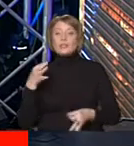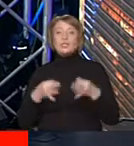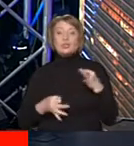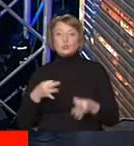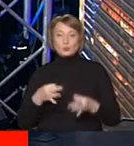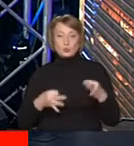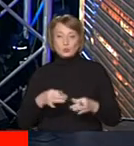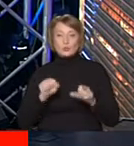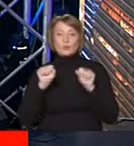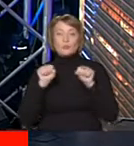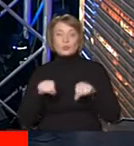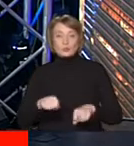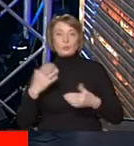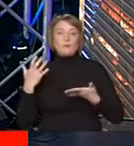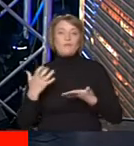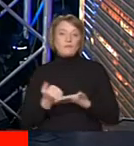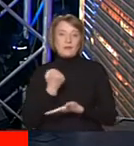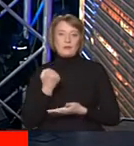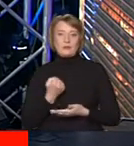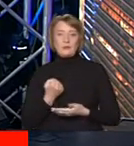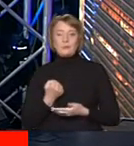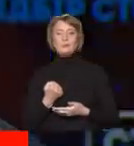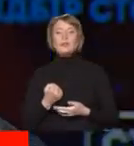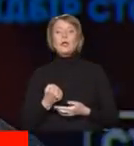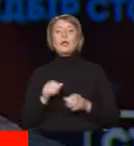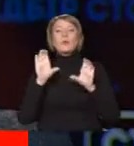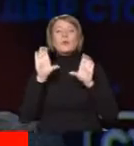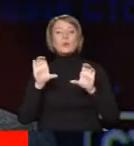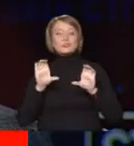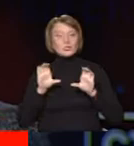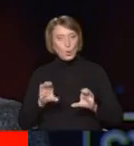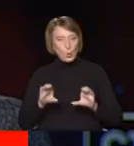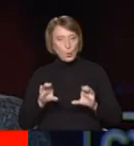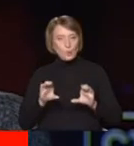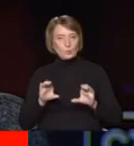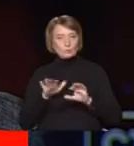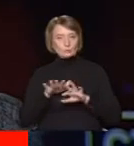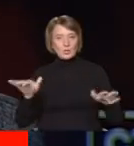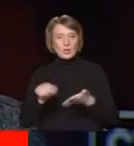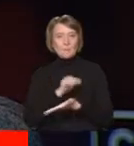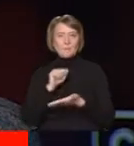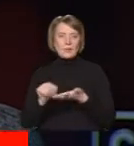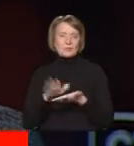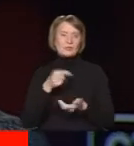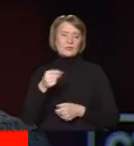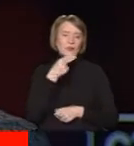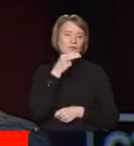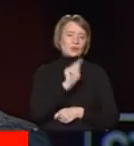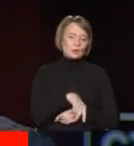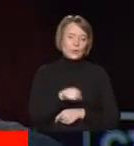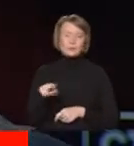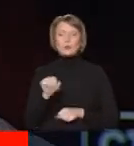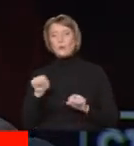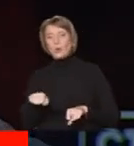українських судах його можна було б виграти. Пане Юрію, згідно закону про медіа, ми все ж таки маємо надавати на ту чи іншу там звинувачення, або міг би чи не міг